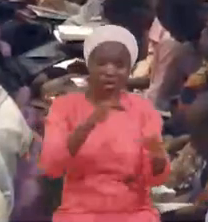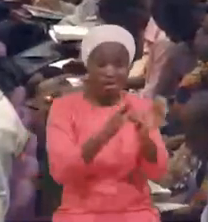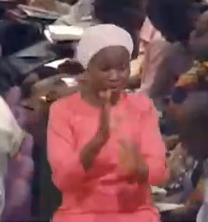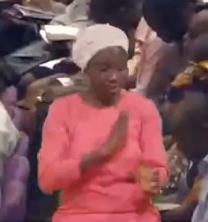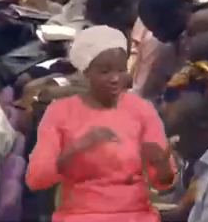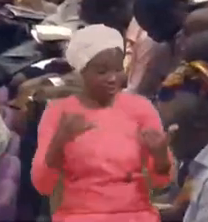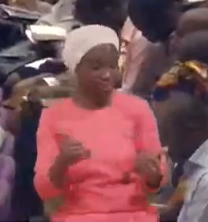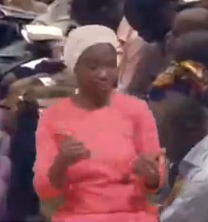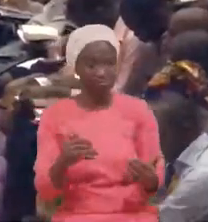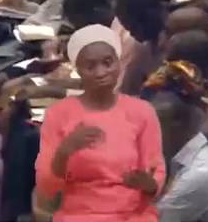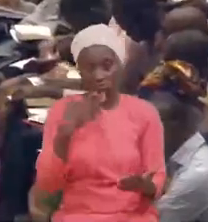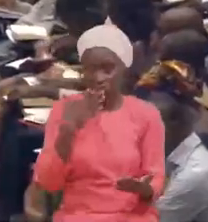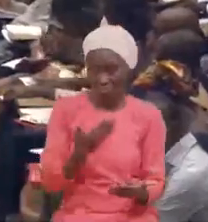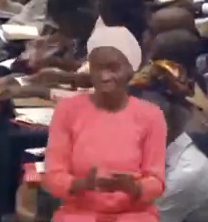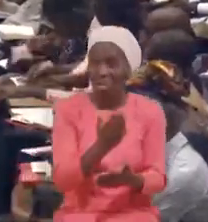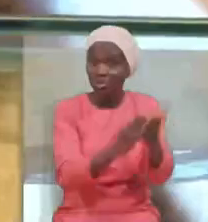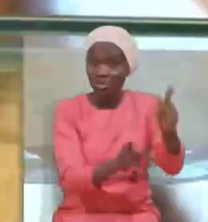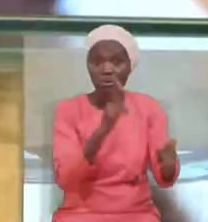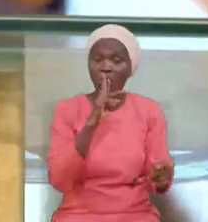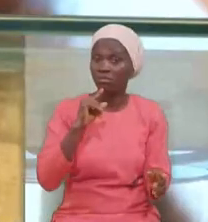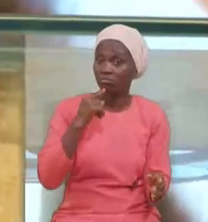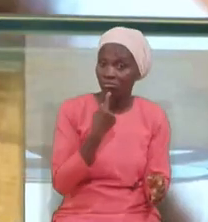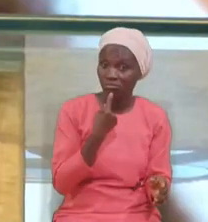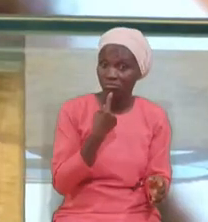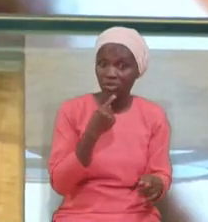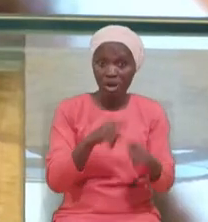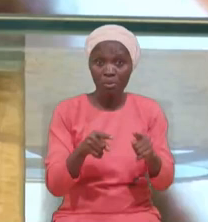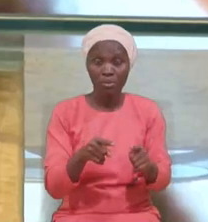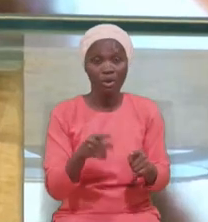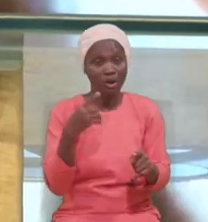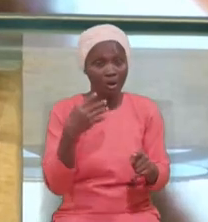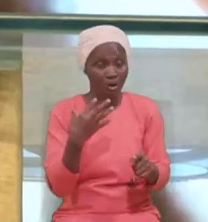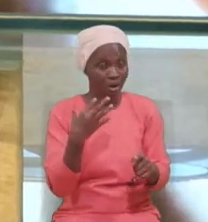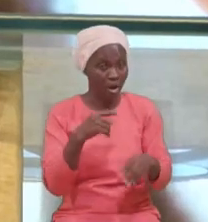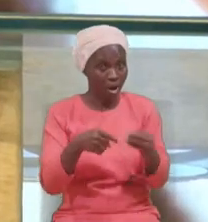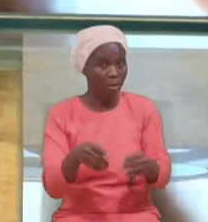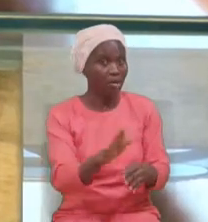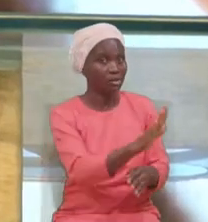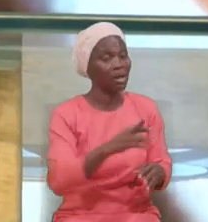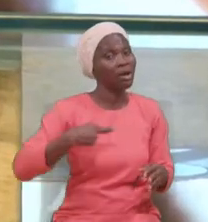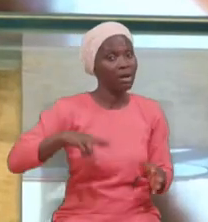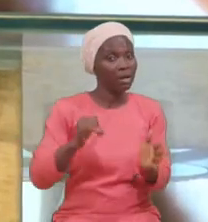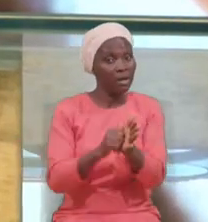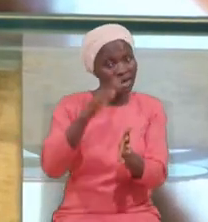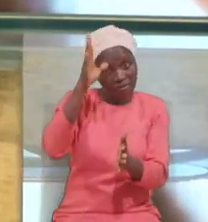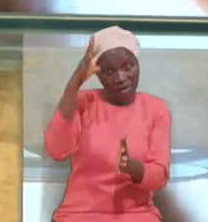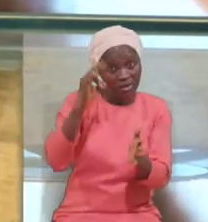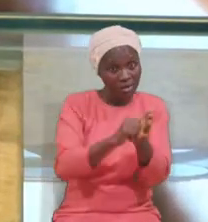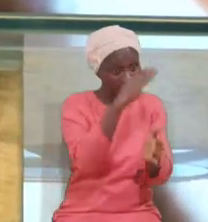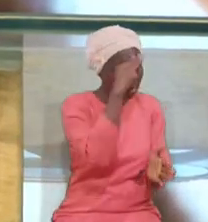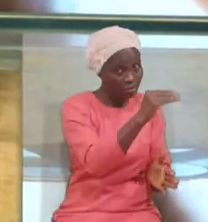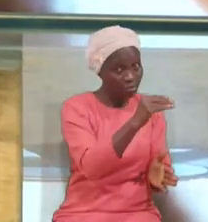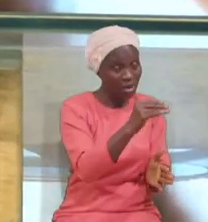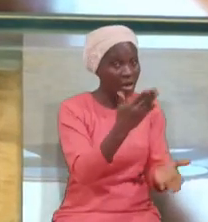Seigneur Jésus-Christ. Oui, c'était son, si très sérieux pour leur religion que le père de cet